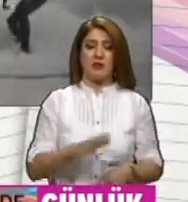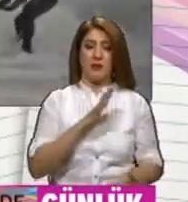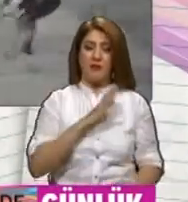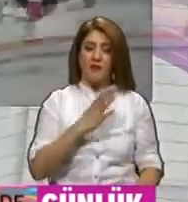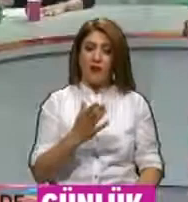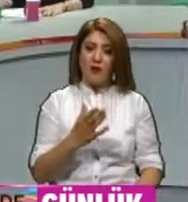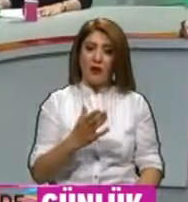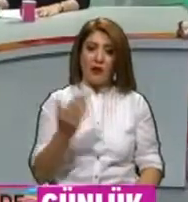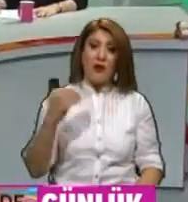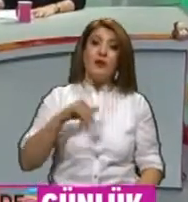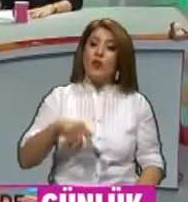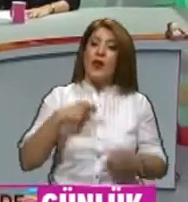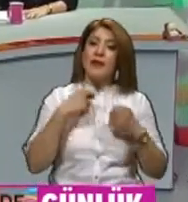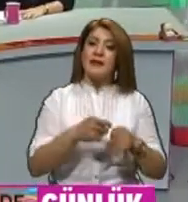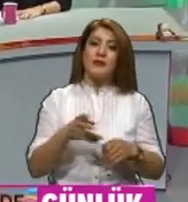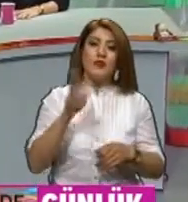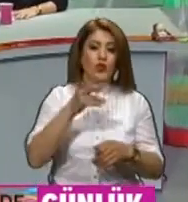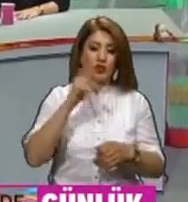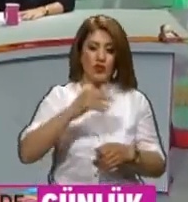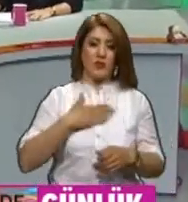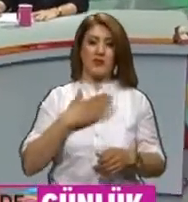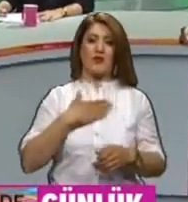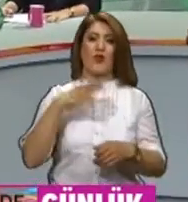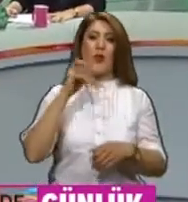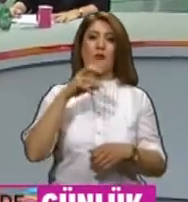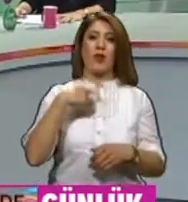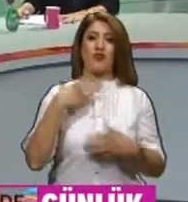Bu eğitim neticesinde bir sörf hocası olduk.